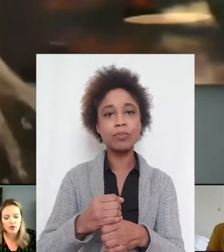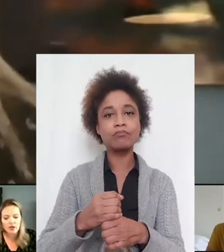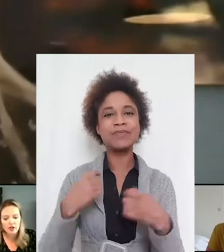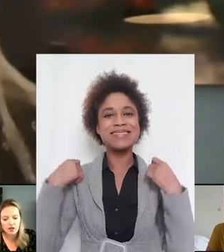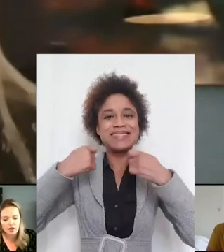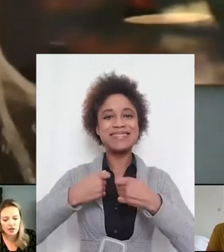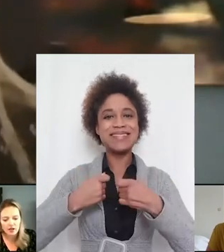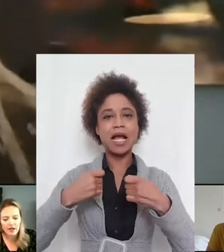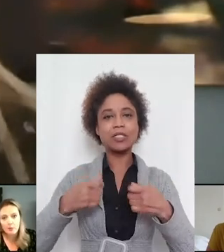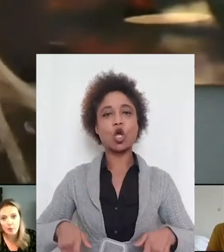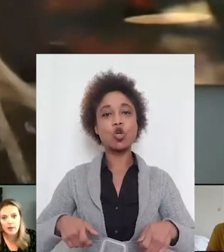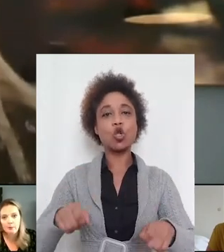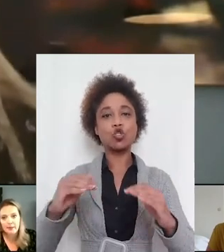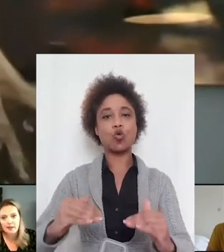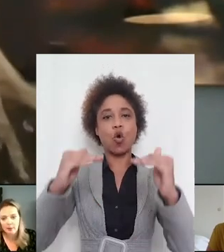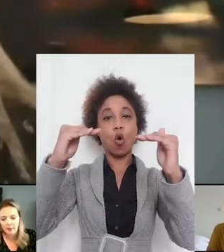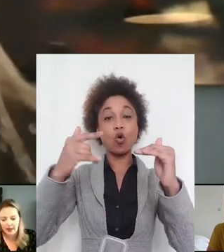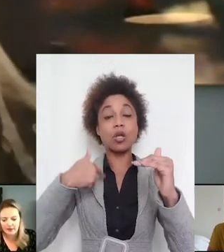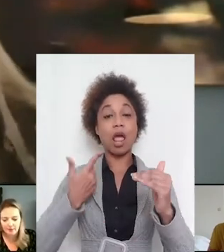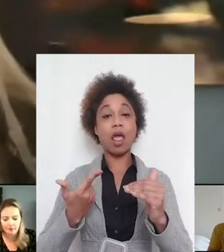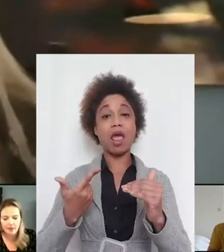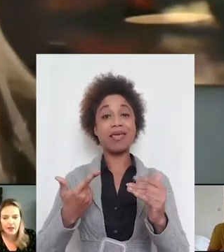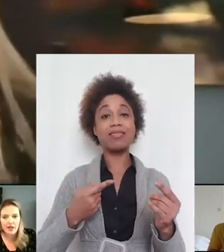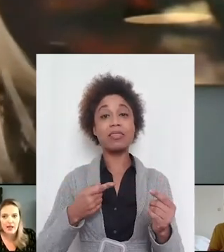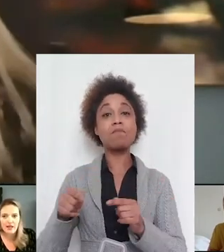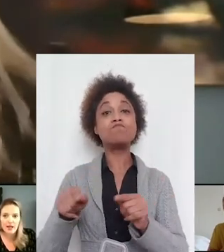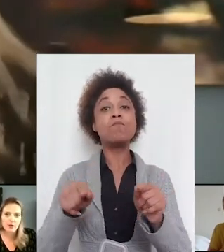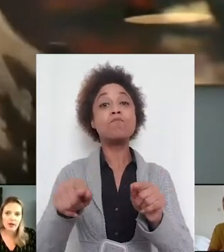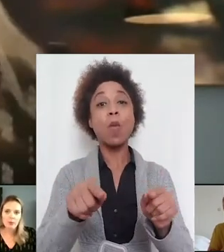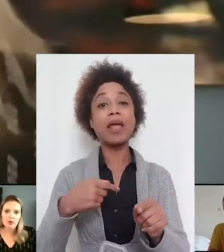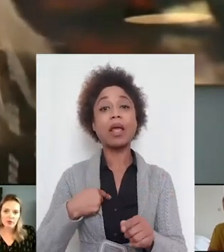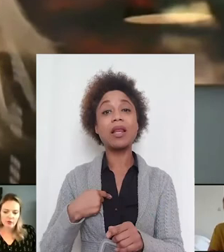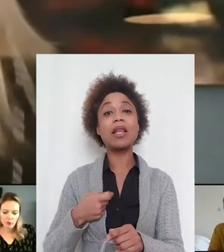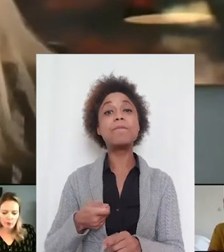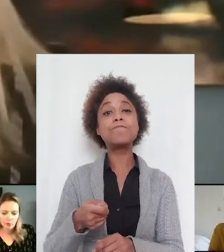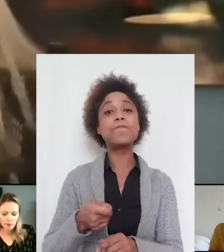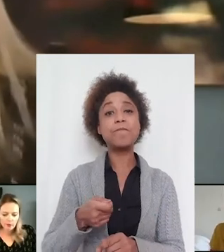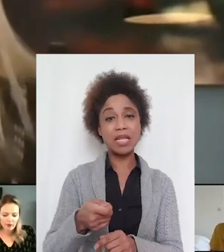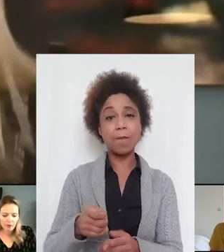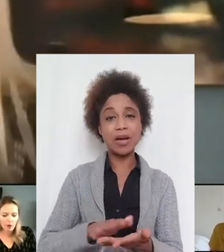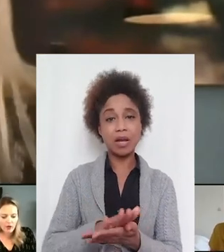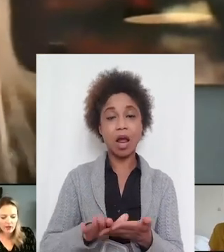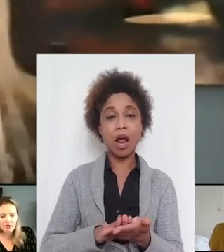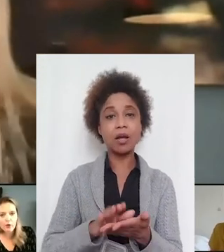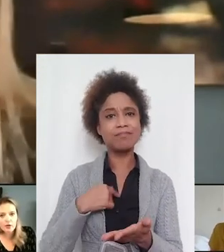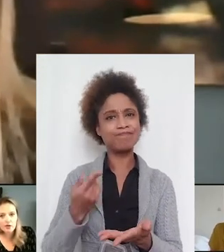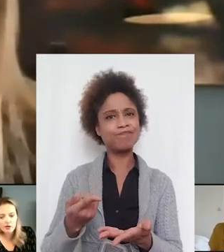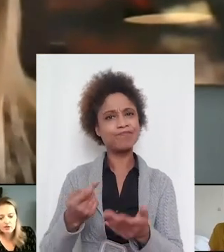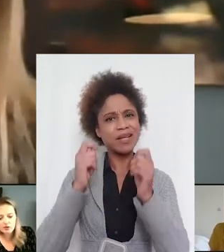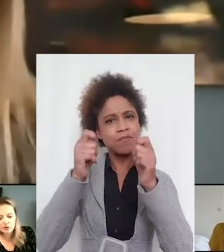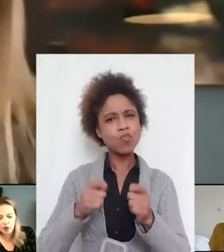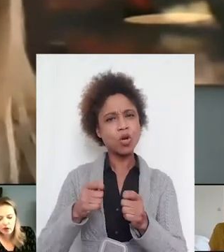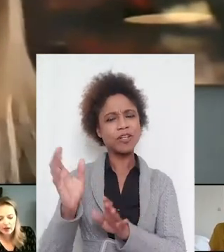rolstoelhoogte en mobiele pinapparaten. En uit het rapport van de Zonnebloem kwam ook naar voren dat